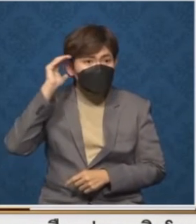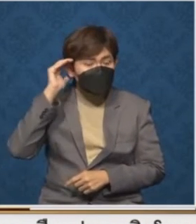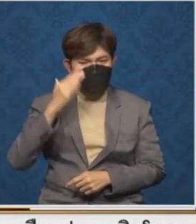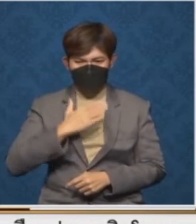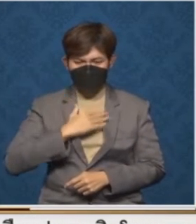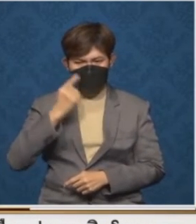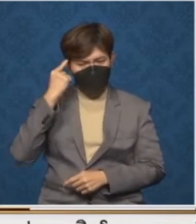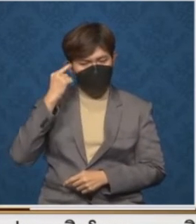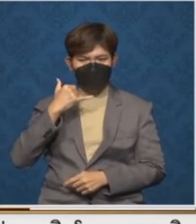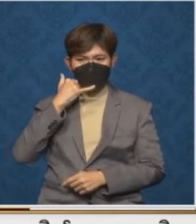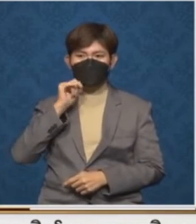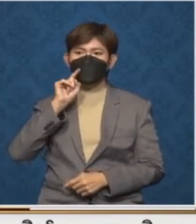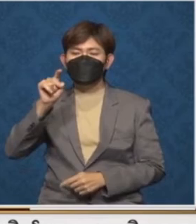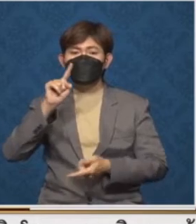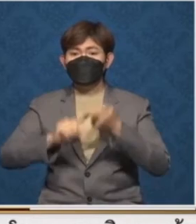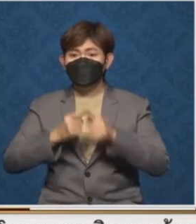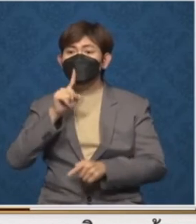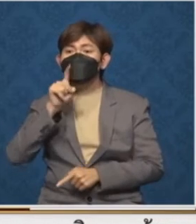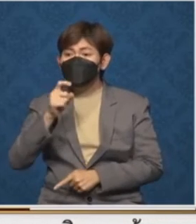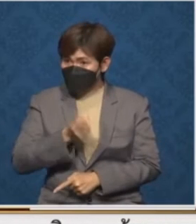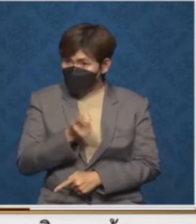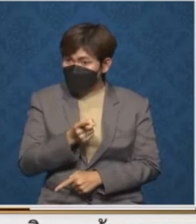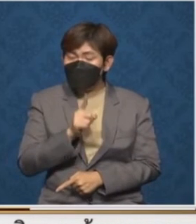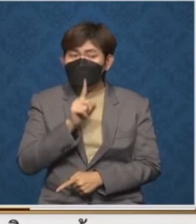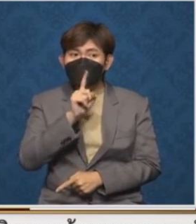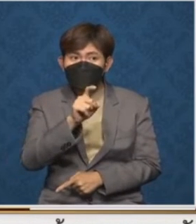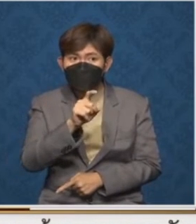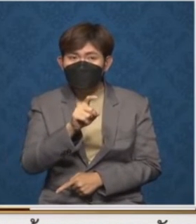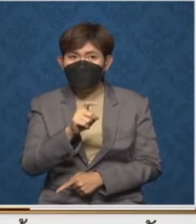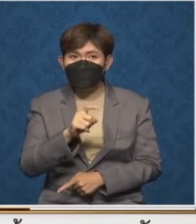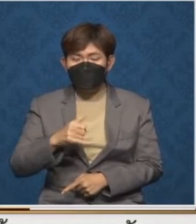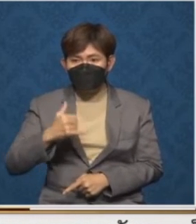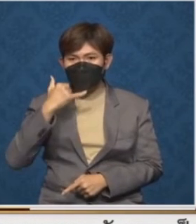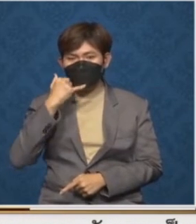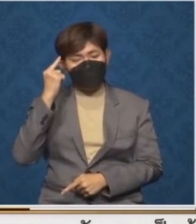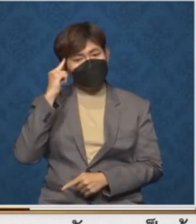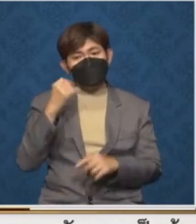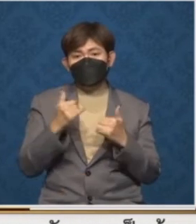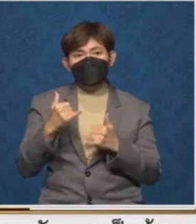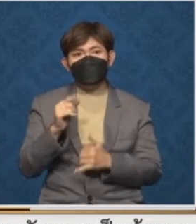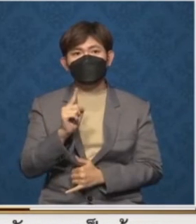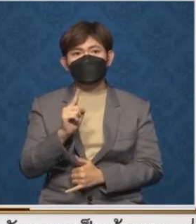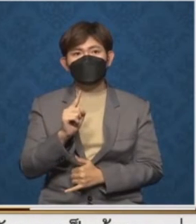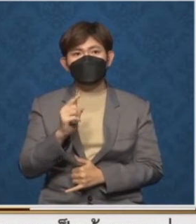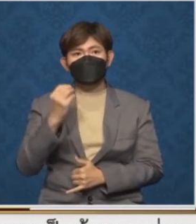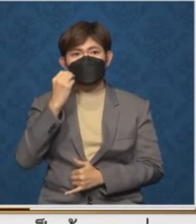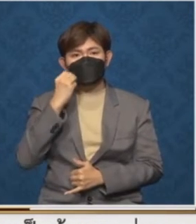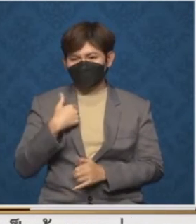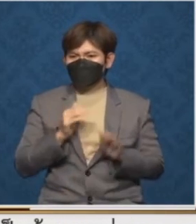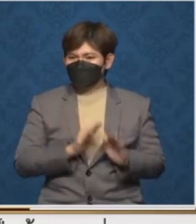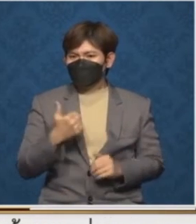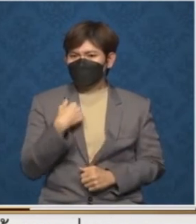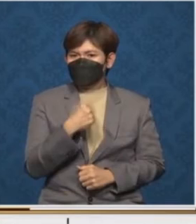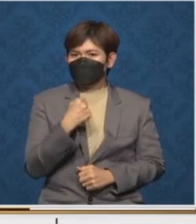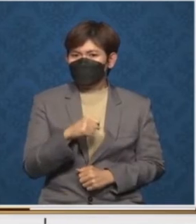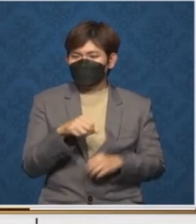ทุกคนกมีการดิ้ลนนำเข้าตรงๆนะชาวบ้านเอกชนเข้าหาทางล้อตตายนะเข้านำเข้